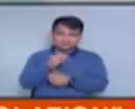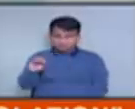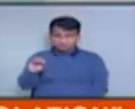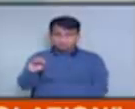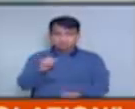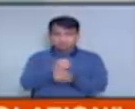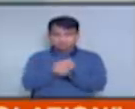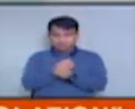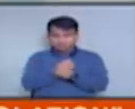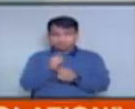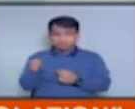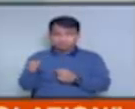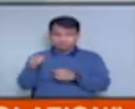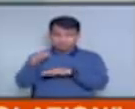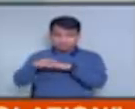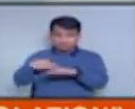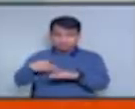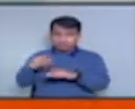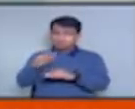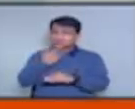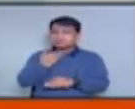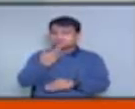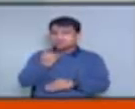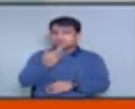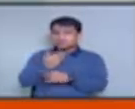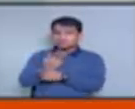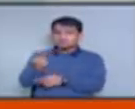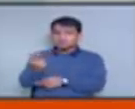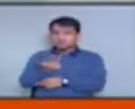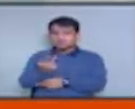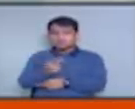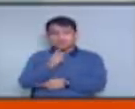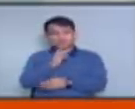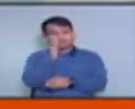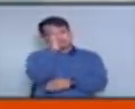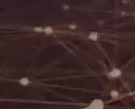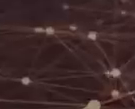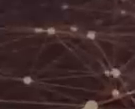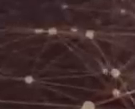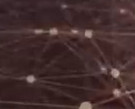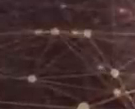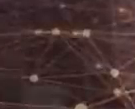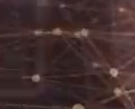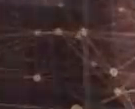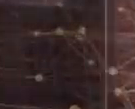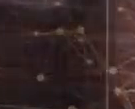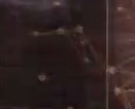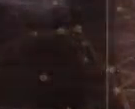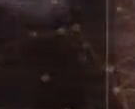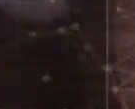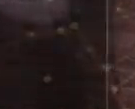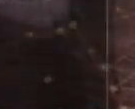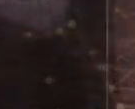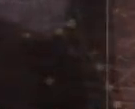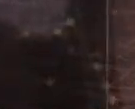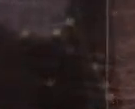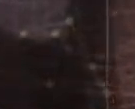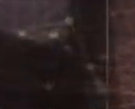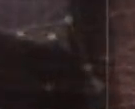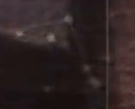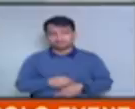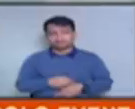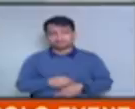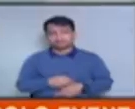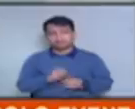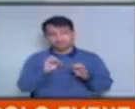Naku po. Tapos, kinumpranta mo si Mrs. Tulfo doon. Opo. Ano po yung kanya naging tugon? Inamin naman niya, sir, pero sabi pa niya, iiwasan